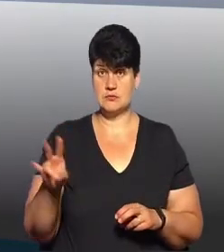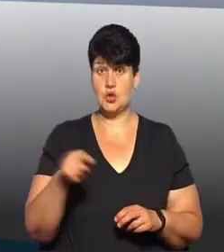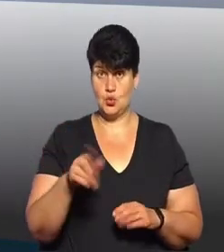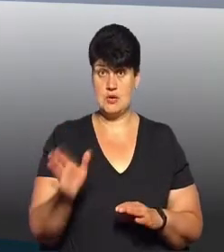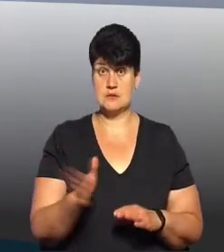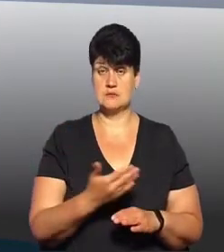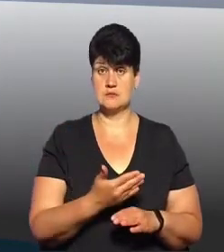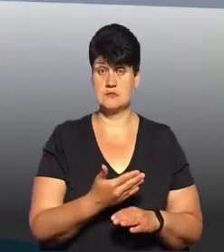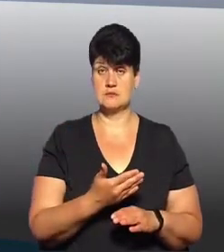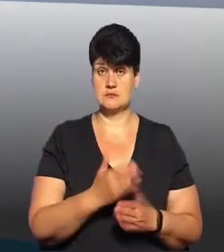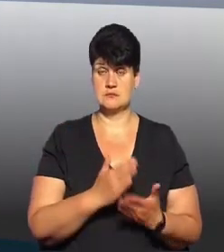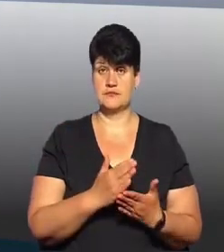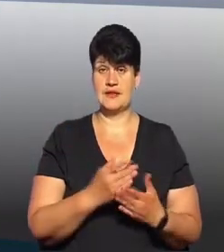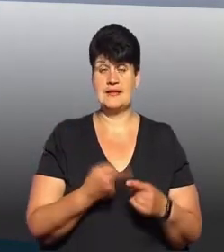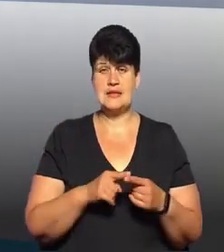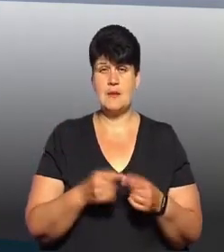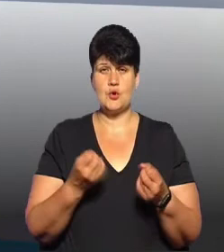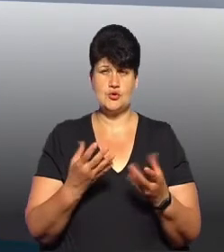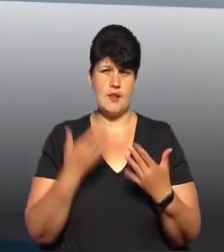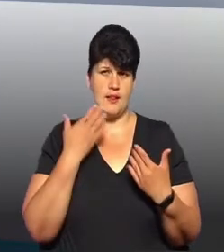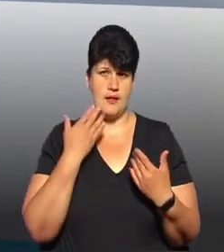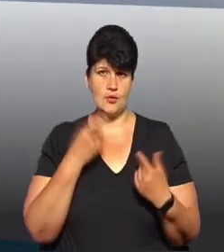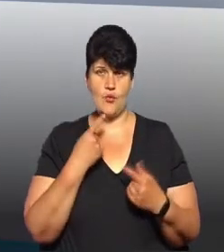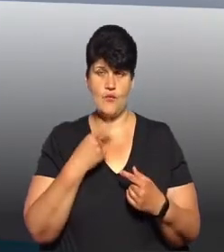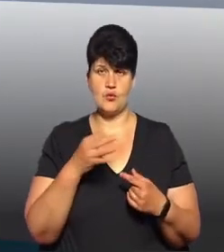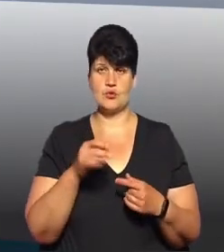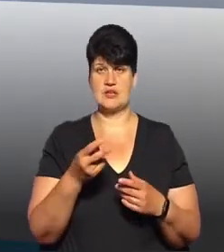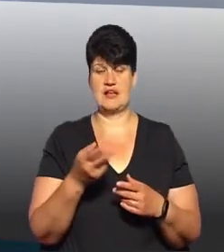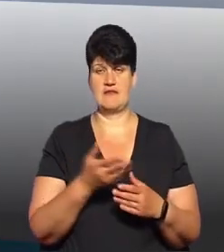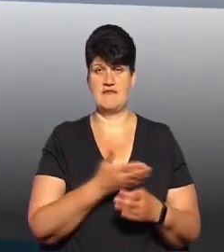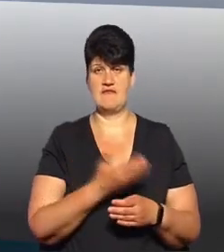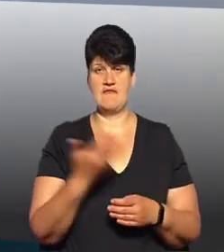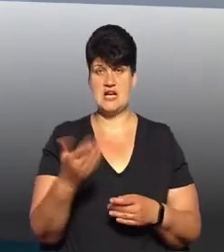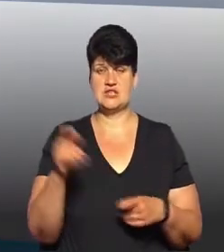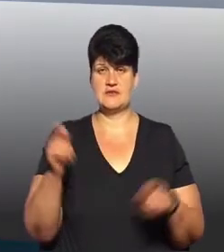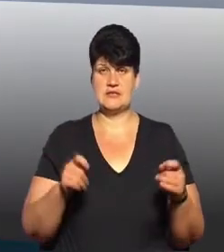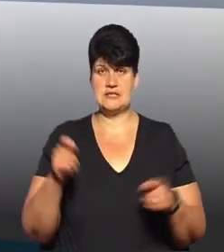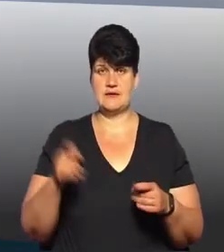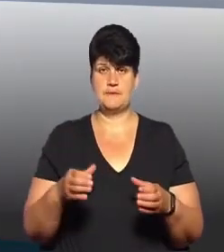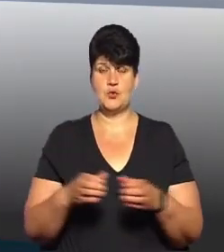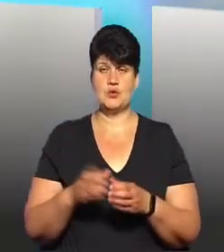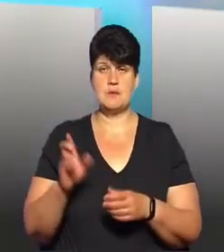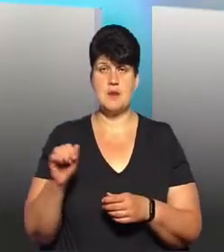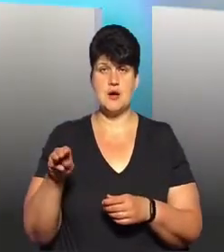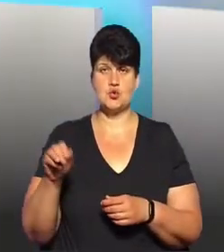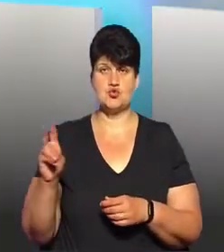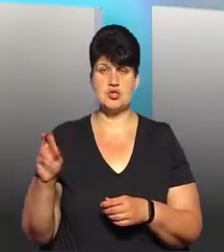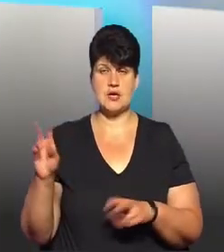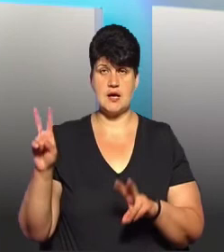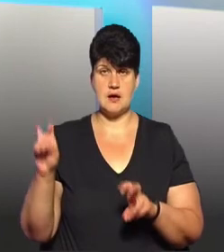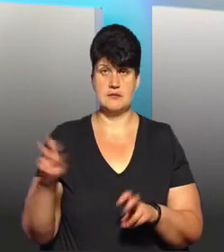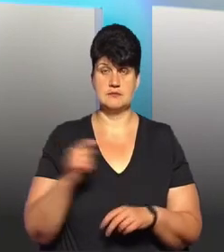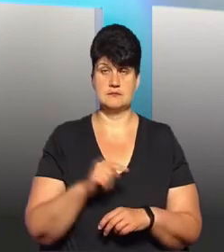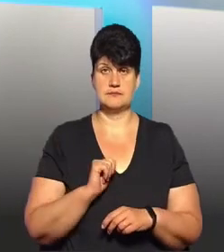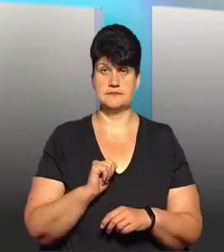так легенько проводжу паралелі поміж вашим фестивалем і гуртом, виступом гурту «Батюшка» і от такою штукою. Ще фільм «Омен»